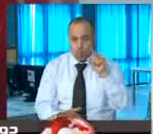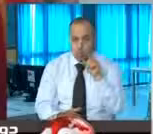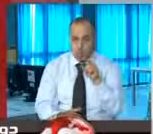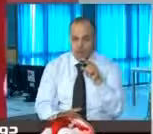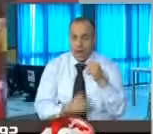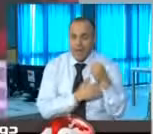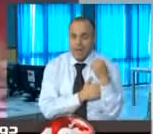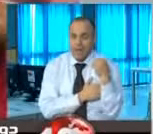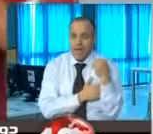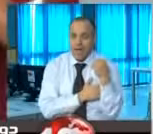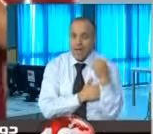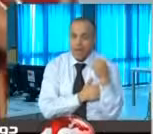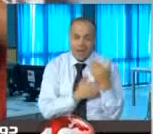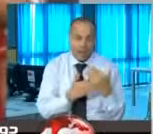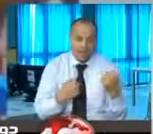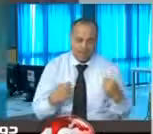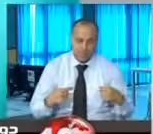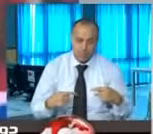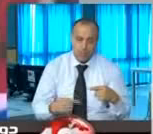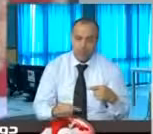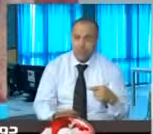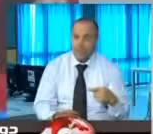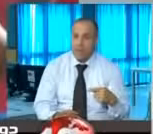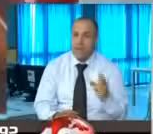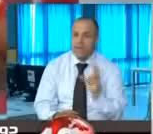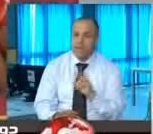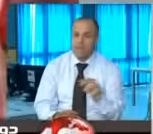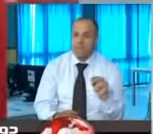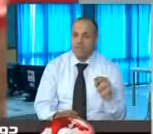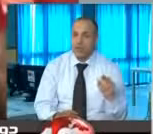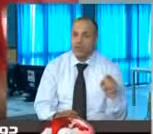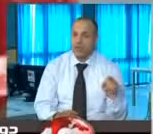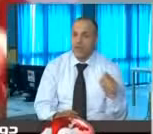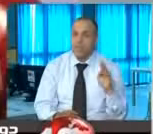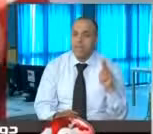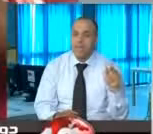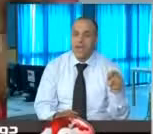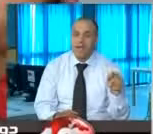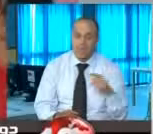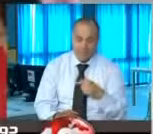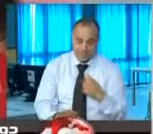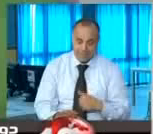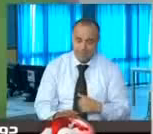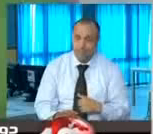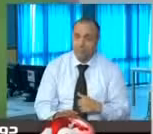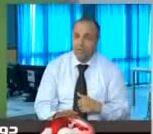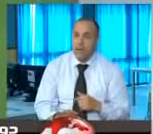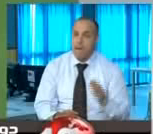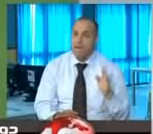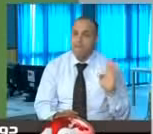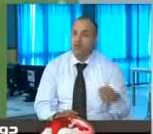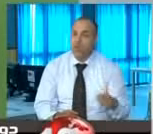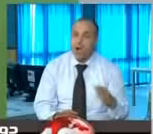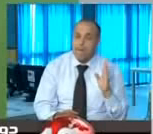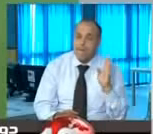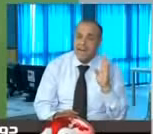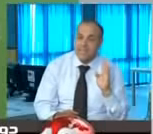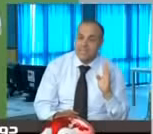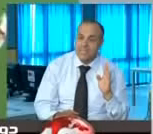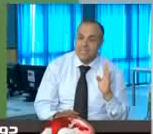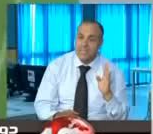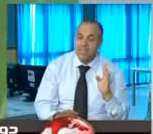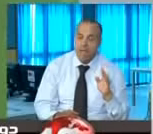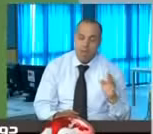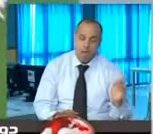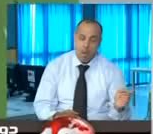باللقب قبل جولتين النهاية إثر تعادله مع ضيفه يامبيان فودي. وكان البرازيلي باولينيو القادم من توتنهام